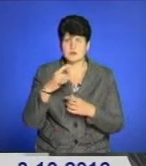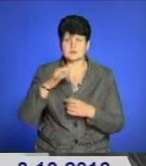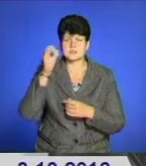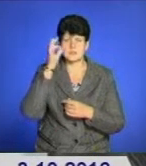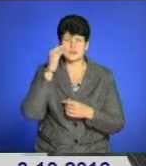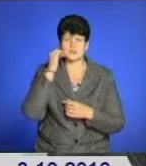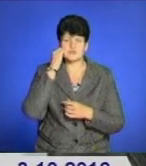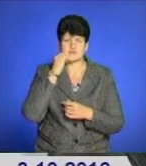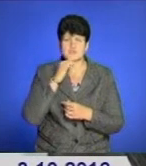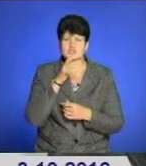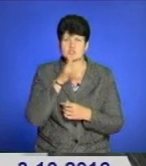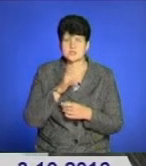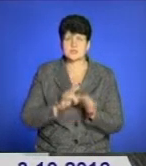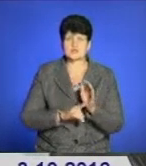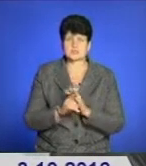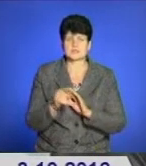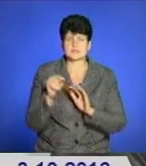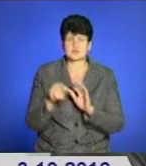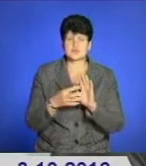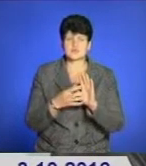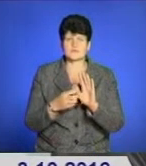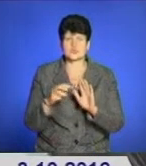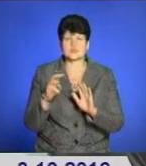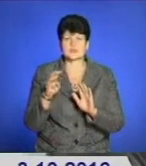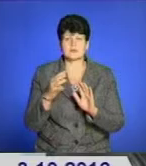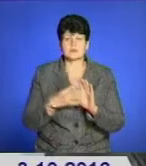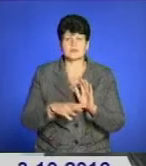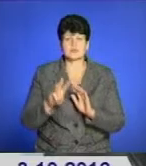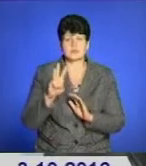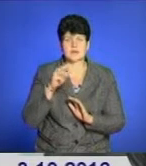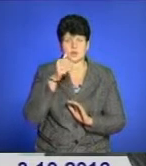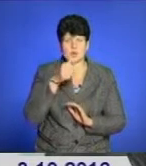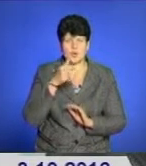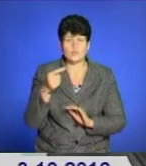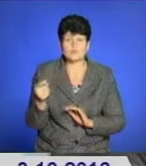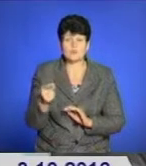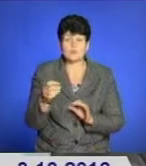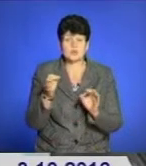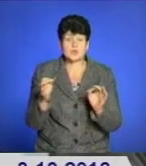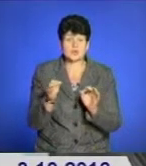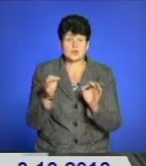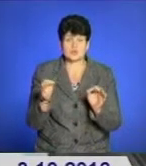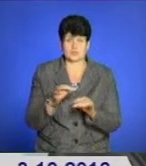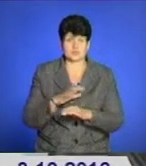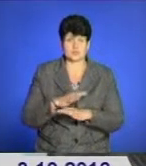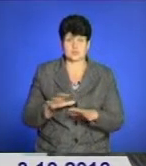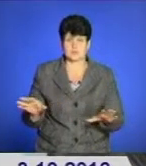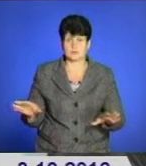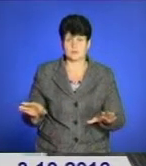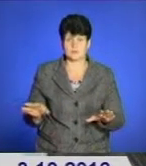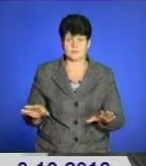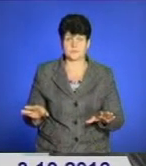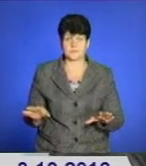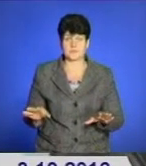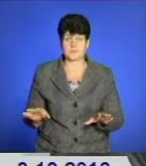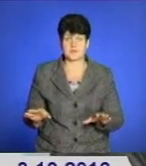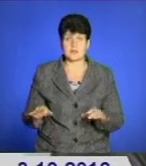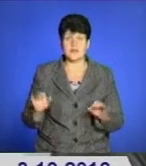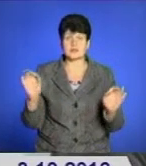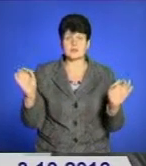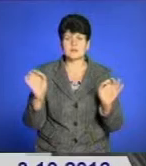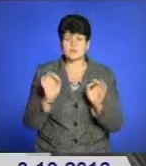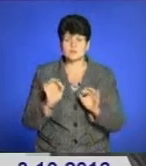часи, починаючи від 1993 року, в Тернополі нічого подібного у нас не відбувалося. Ні на теренах